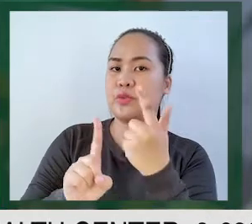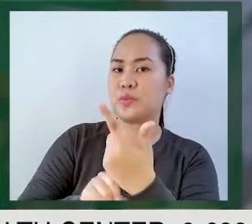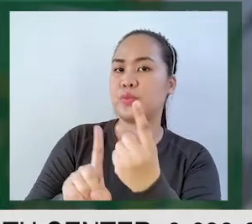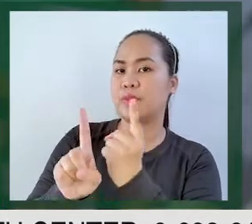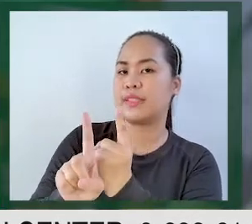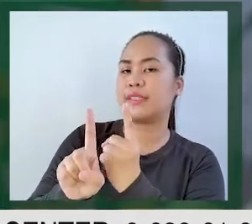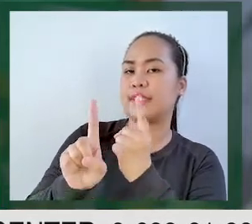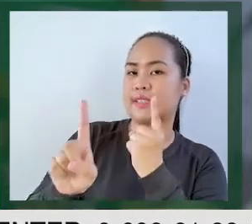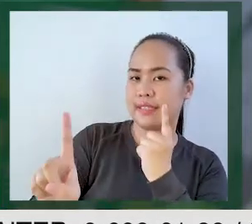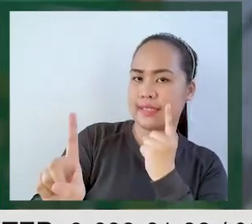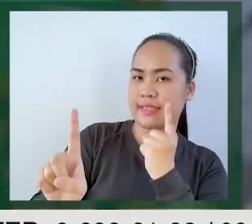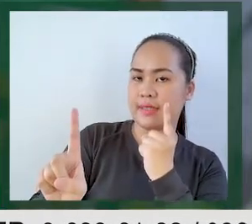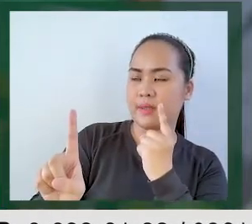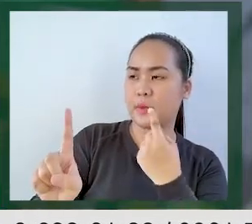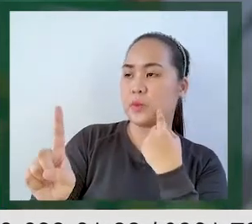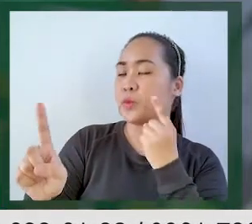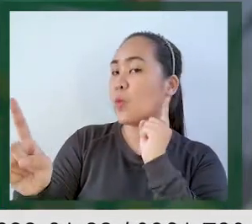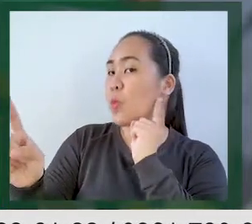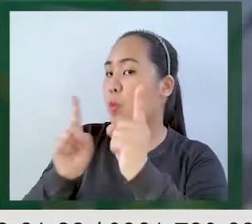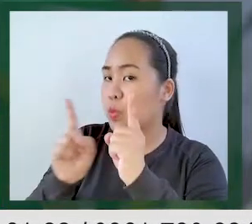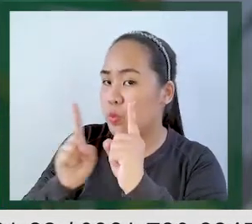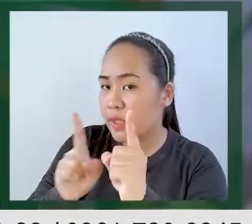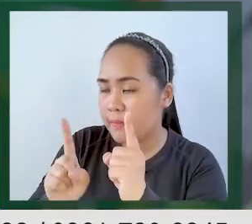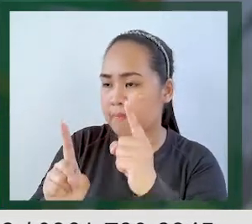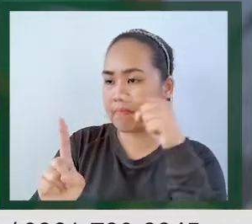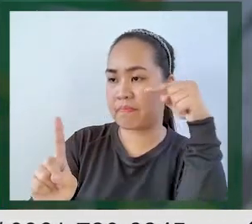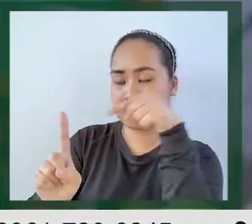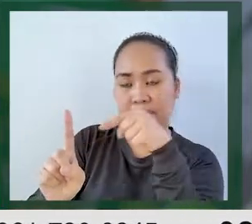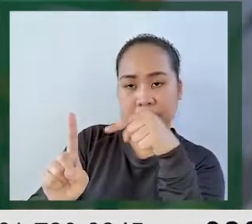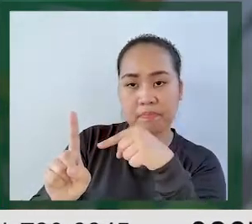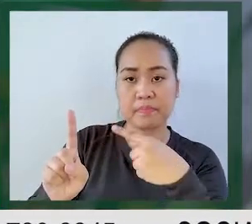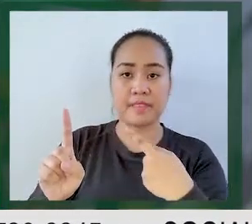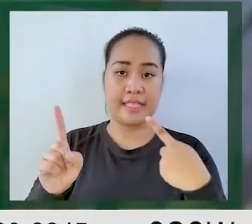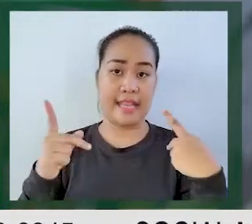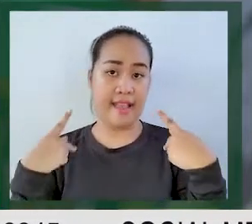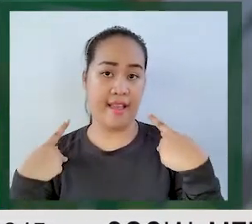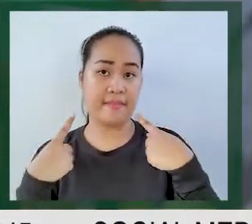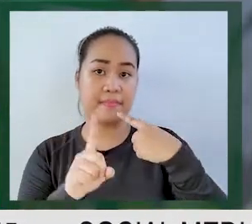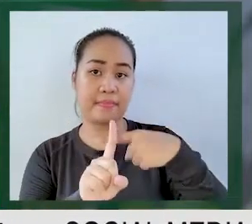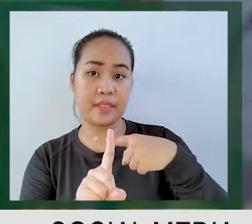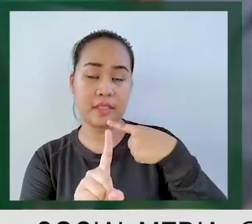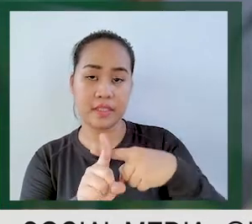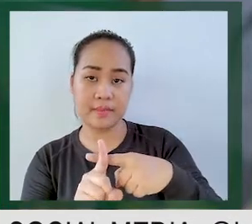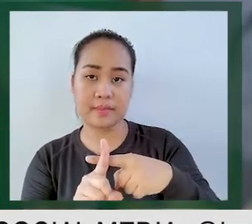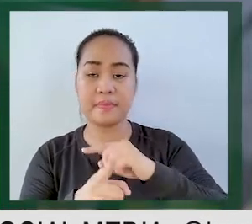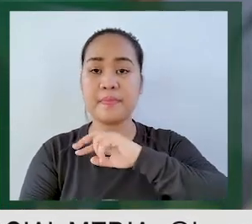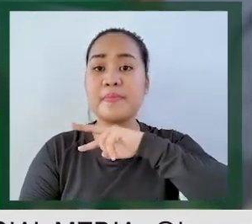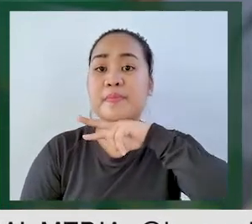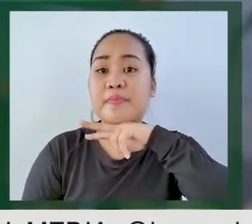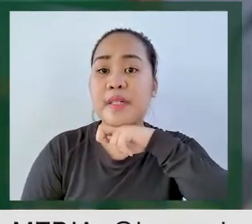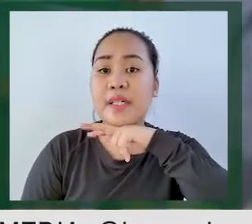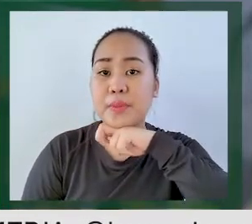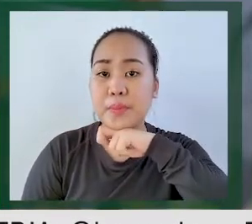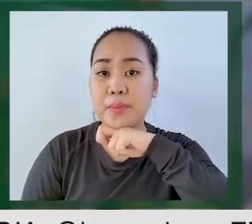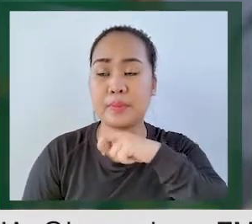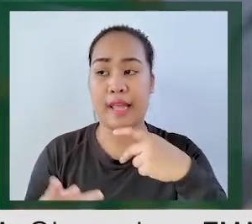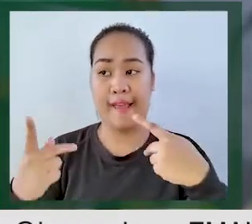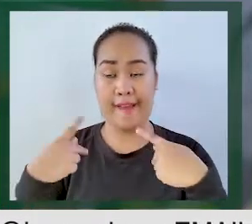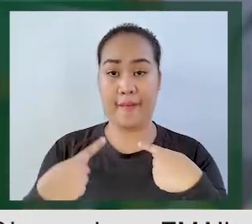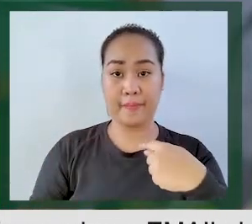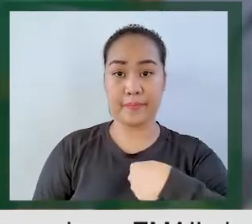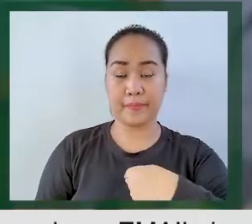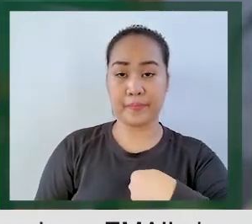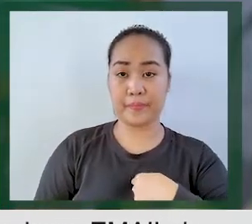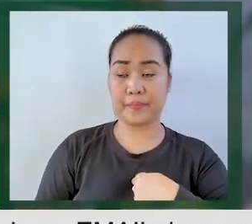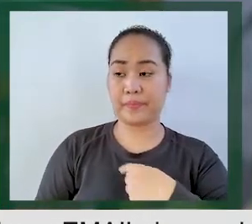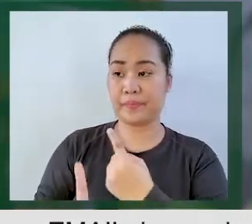distancing. Kahit kausap nyo, positive patient, pero kung may proper distancing kayo, hindi kayo basta mahahawa. Diba?